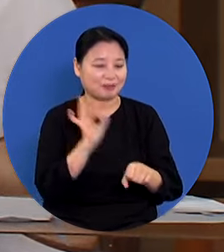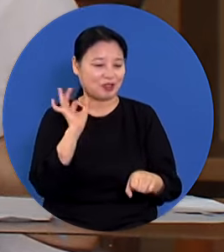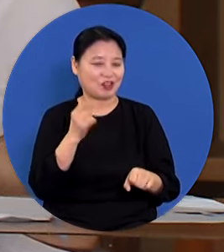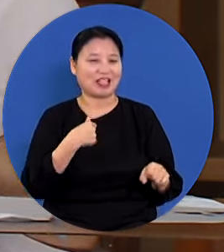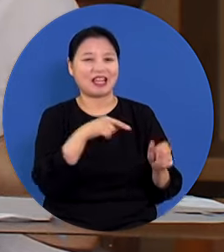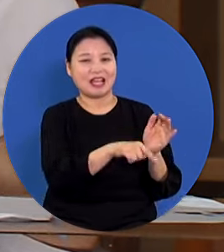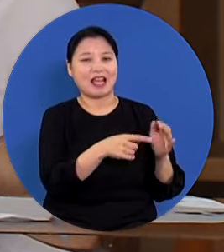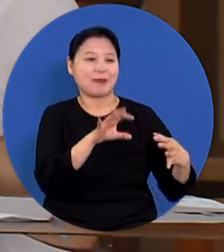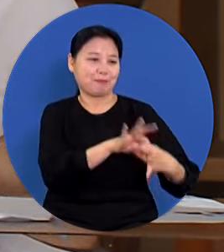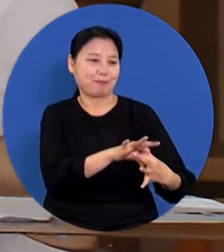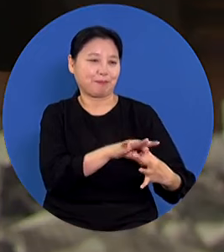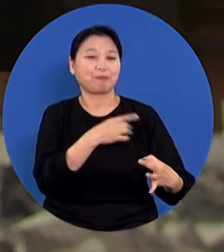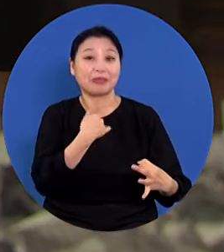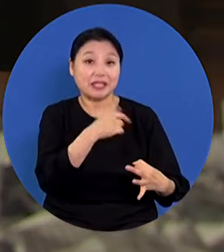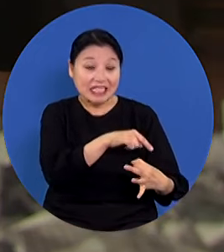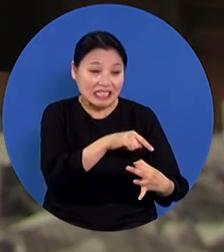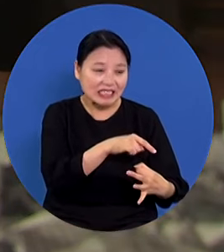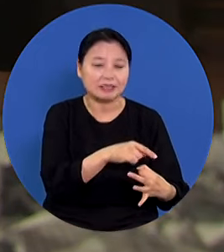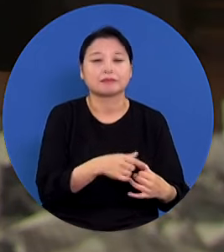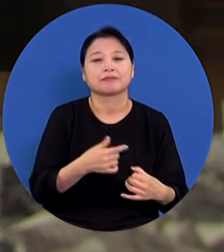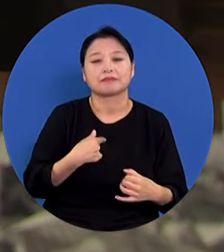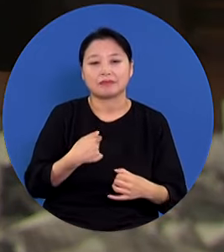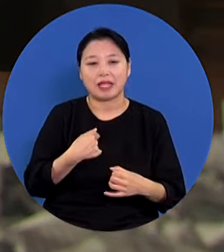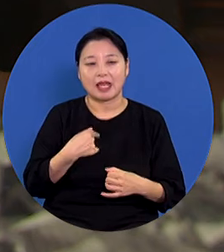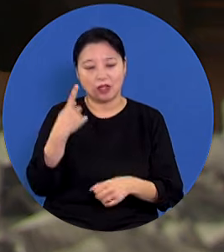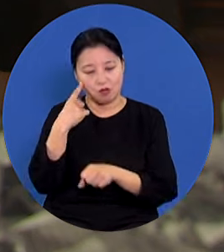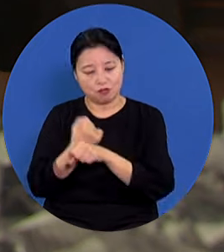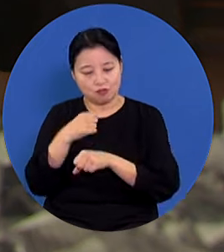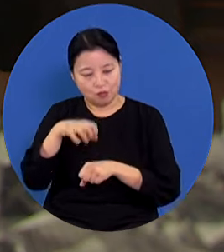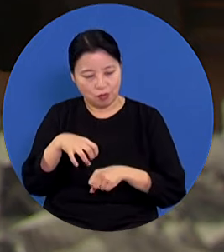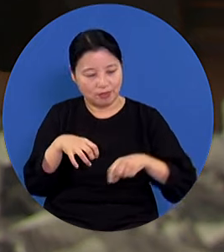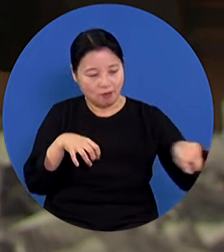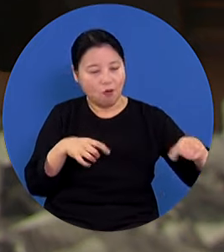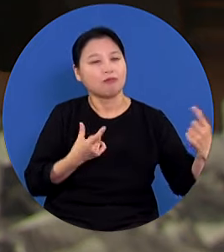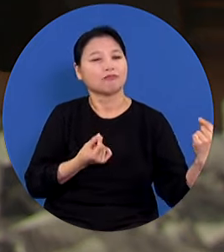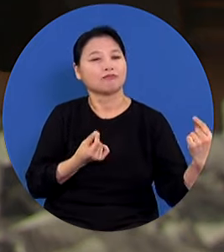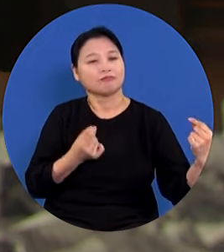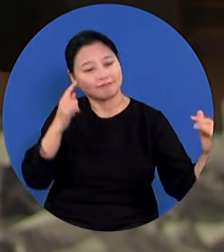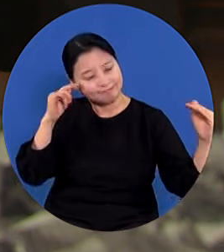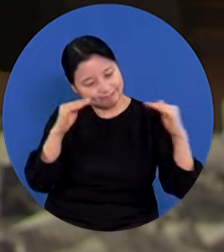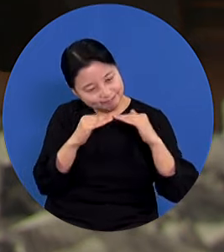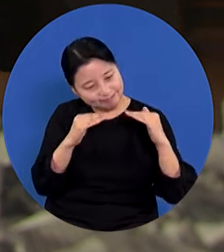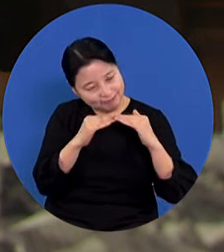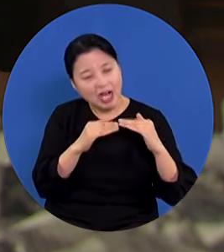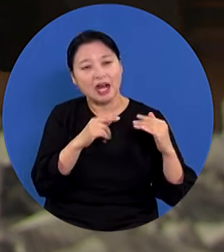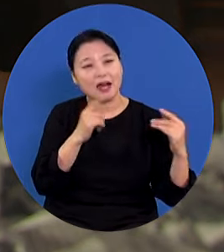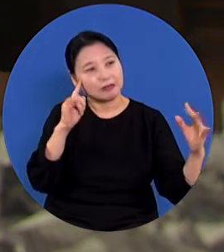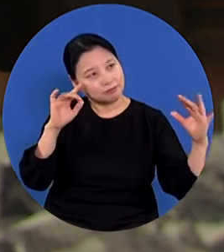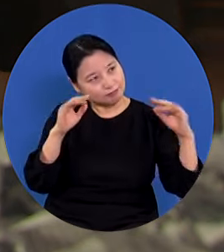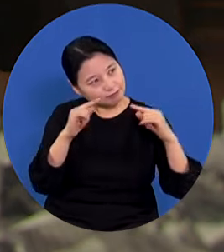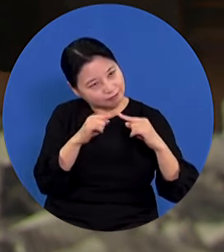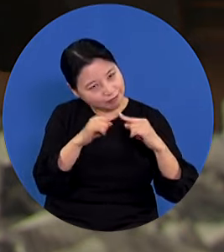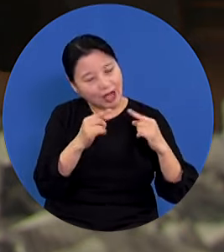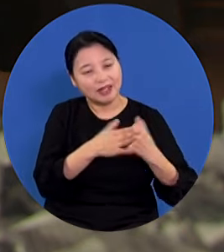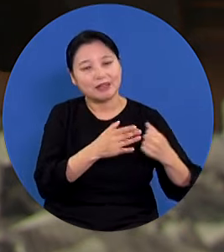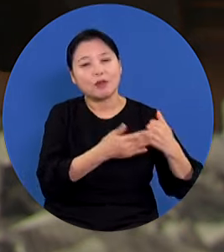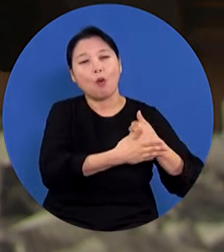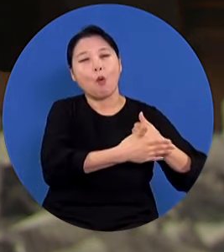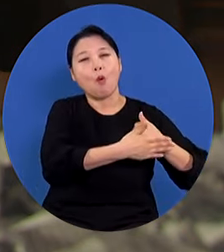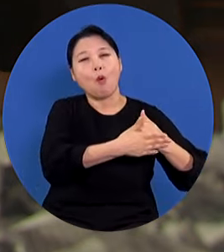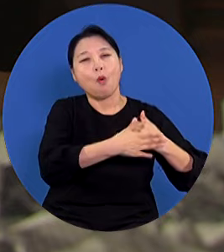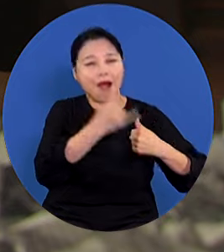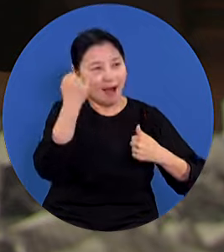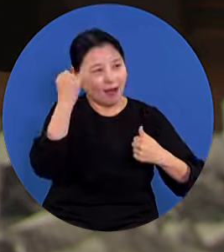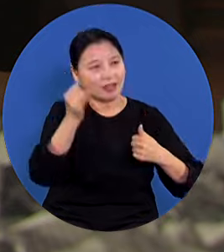됐는지 그 친구들과 저희 연구소랑 협업이 뜻이 잘 맞아서 그 학생들이 좋은 아이디어라든가 네. 많은 도움을